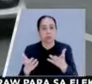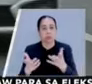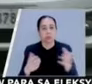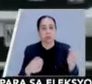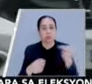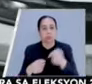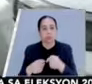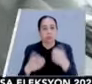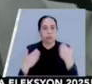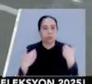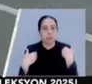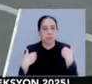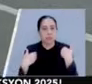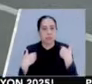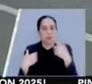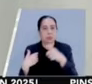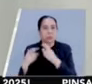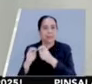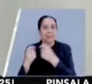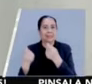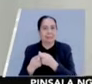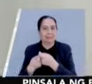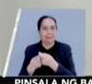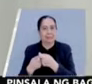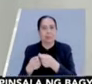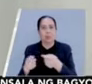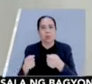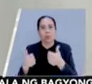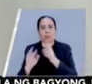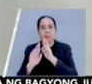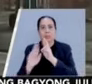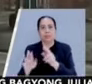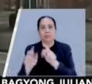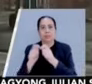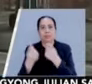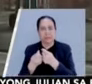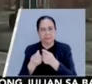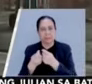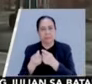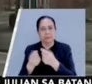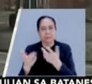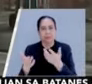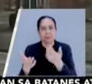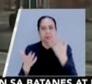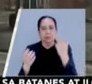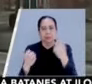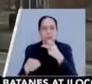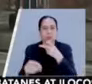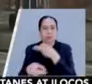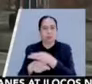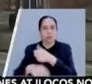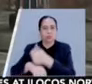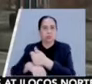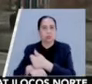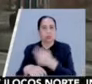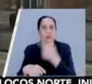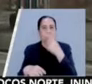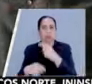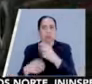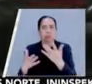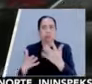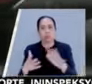ng isang team doon, which is the quick response team ko po, na ilalagay natin doon for the span of,